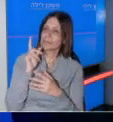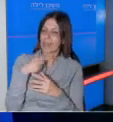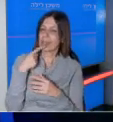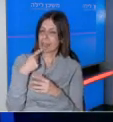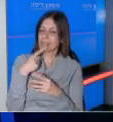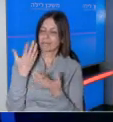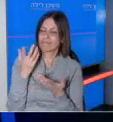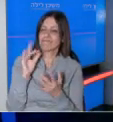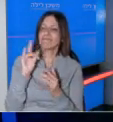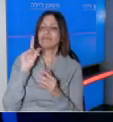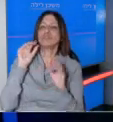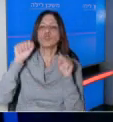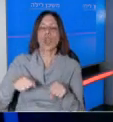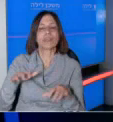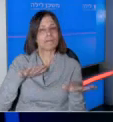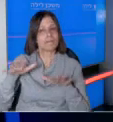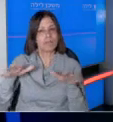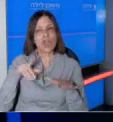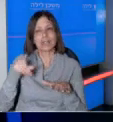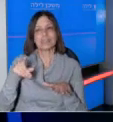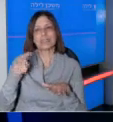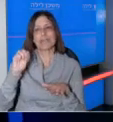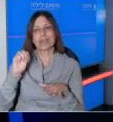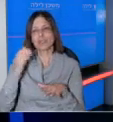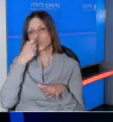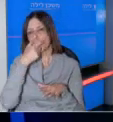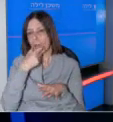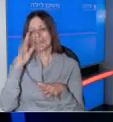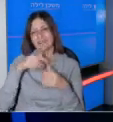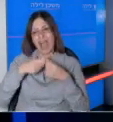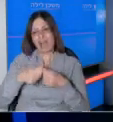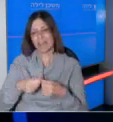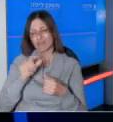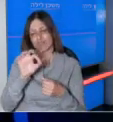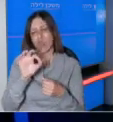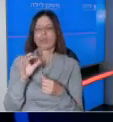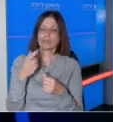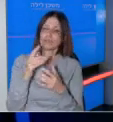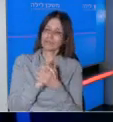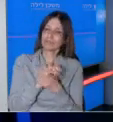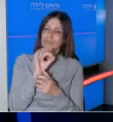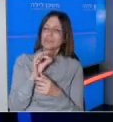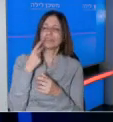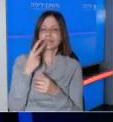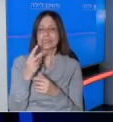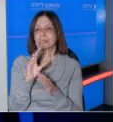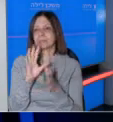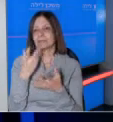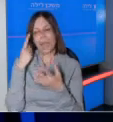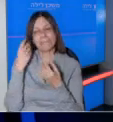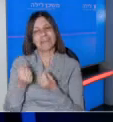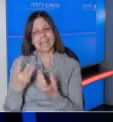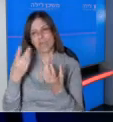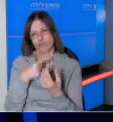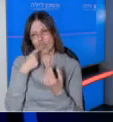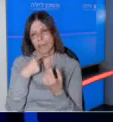בשמו. מי ששולטים בממשלה, זה מנסור עבאס וחברה. לא נראה ככה לפי החוק הזה. עוד פעם, אתה יודע, גם צריך לראות גם מה המסרים שהם אומרים.